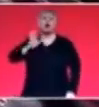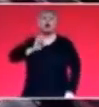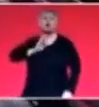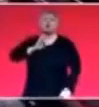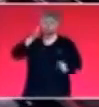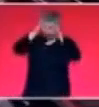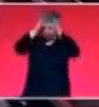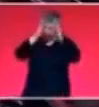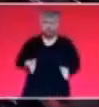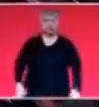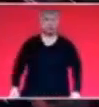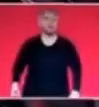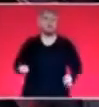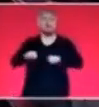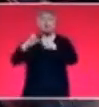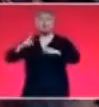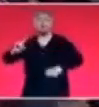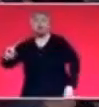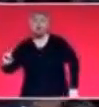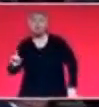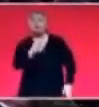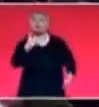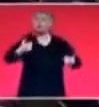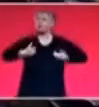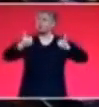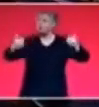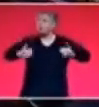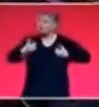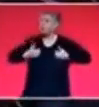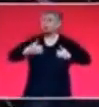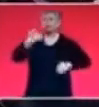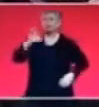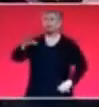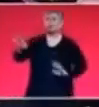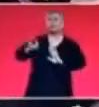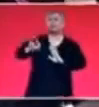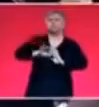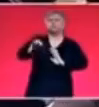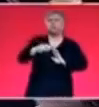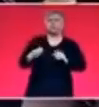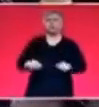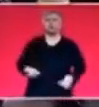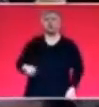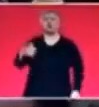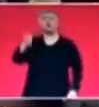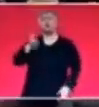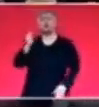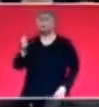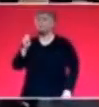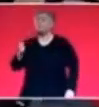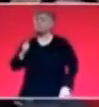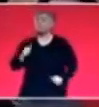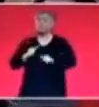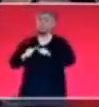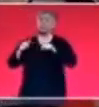νέους, περισσότερες δουλειές και θα δώσει δουλειές με πλήρη απασχόληση και ικανοποιητικούς μισθούς,